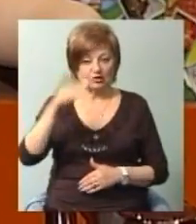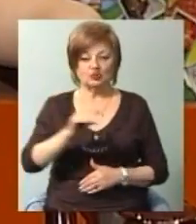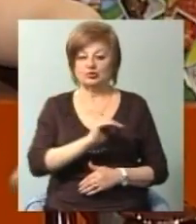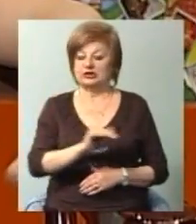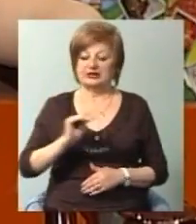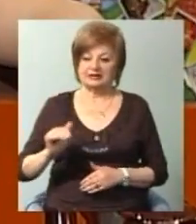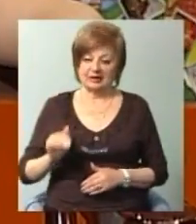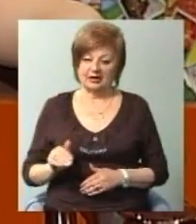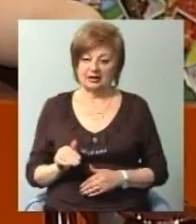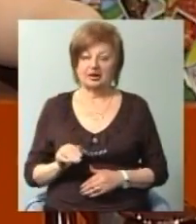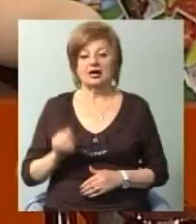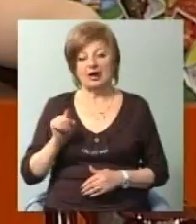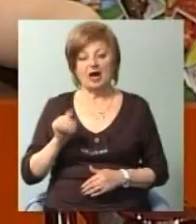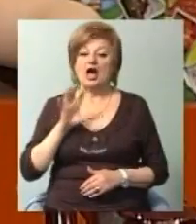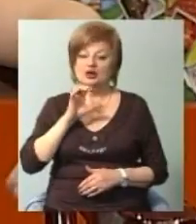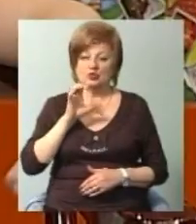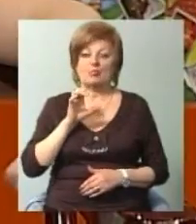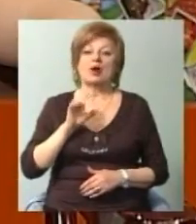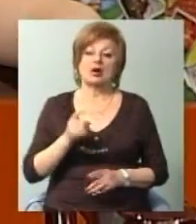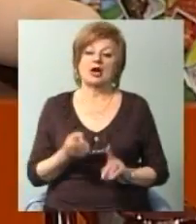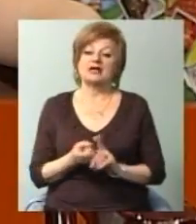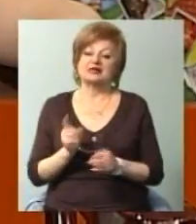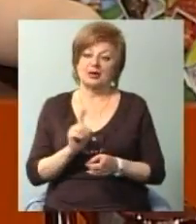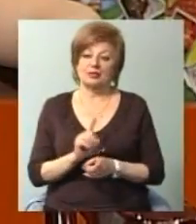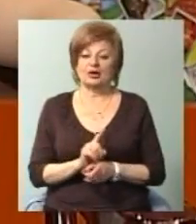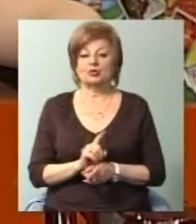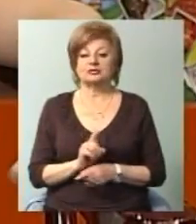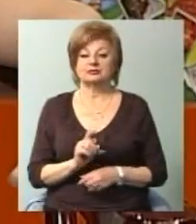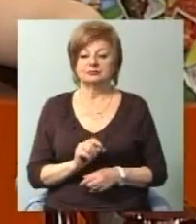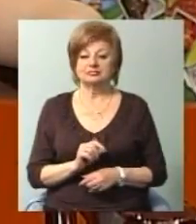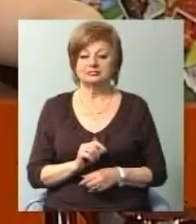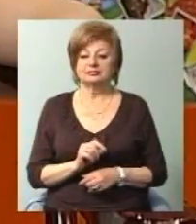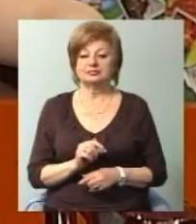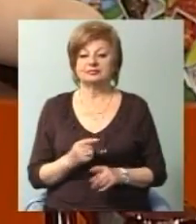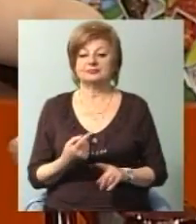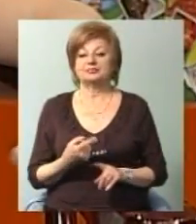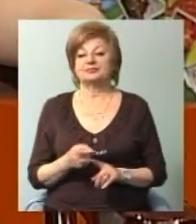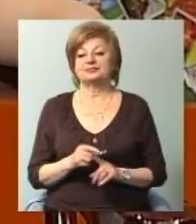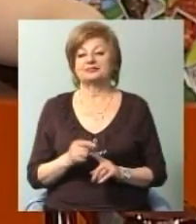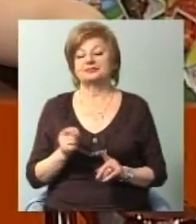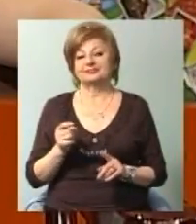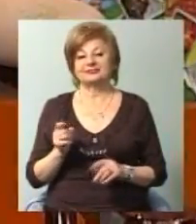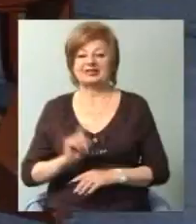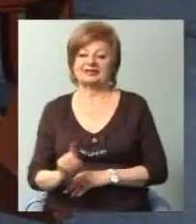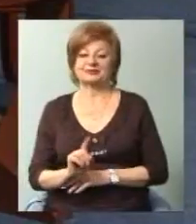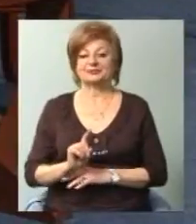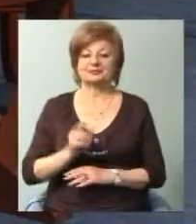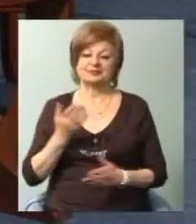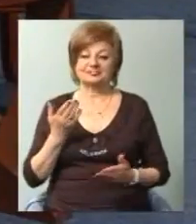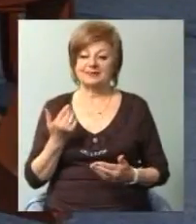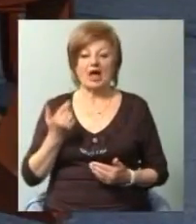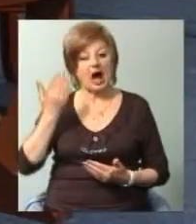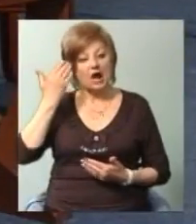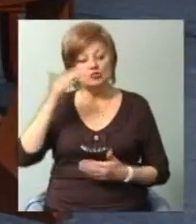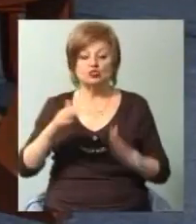на других, вона наоборот лиже їх. А що, навіть якщо